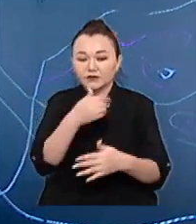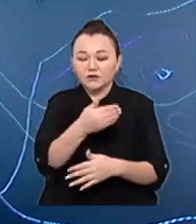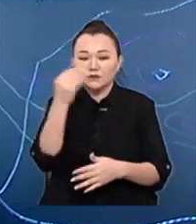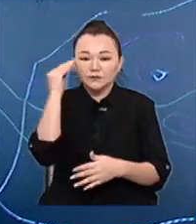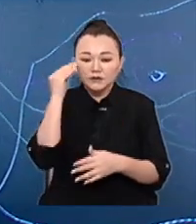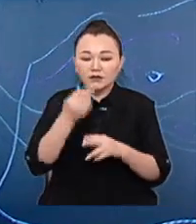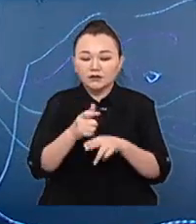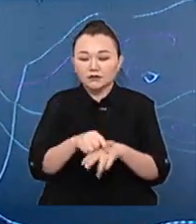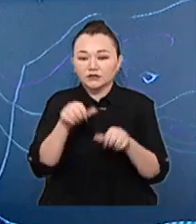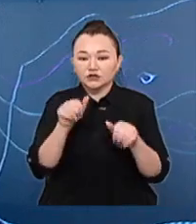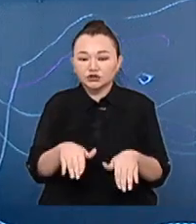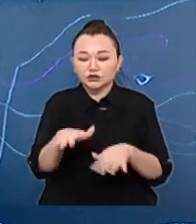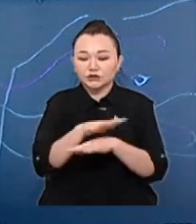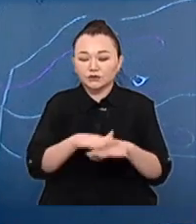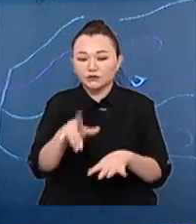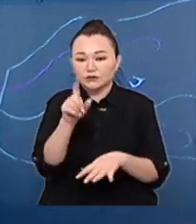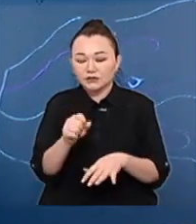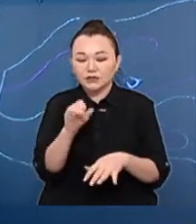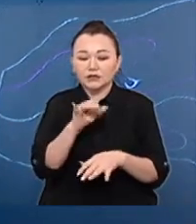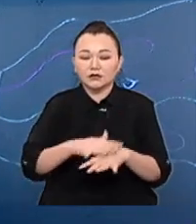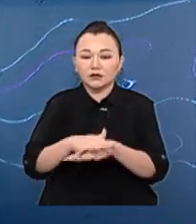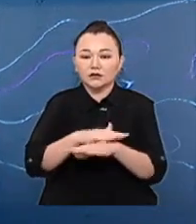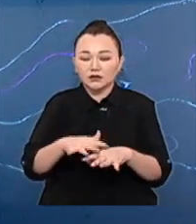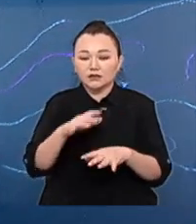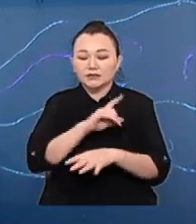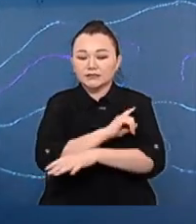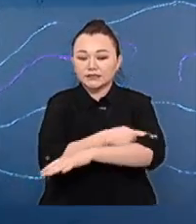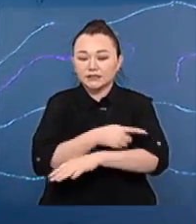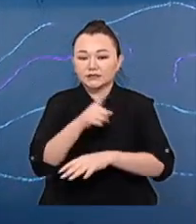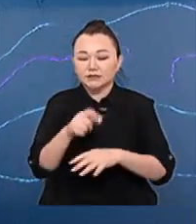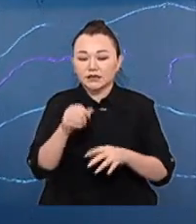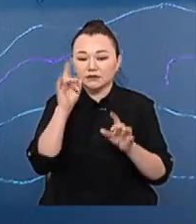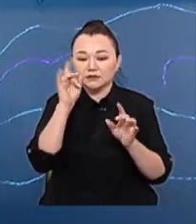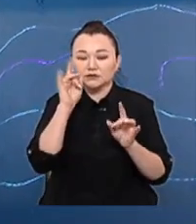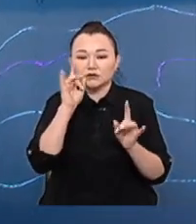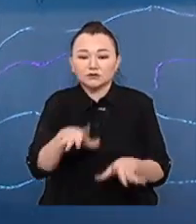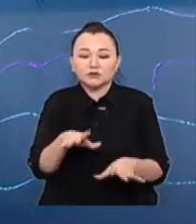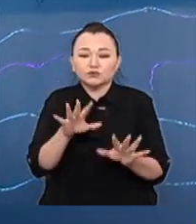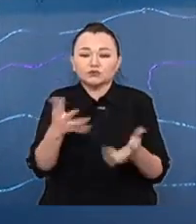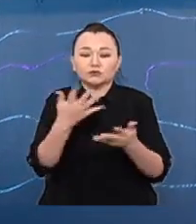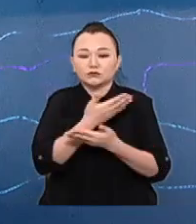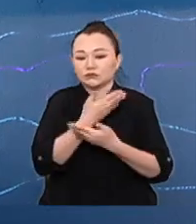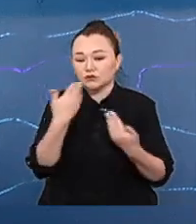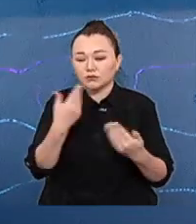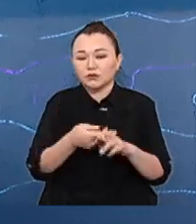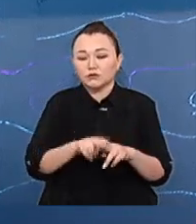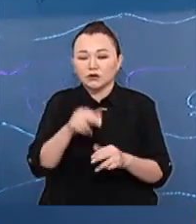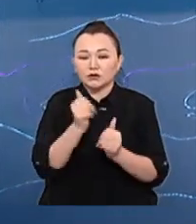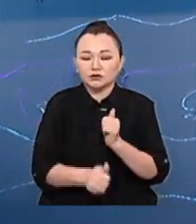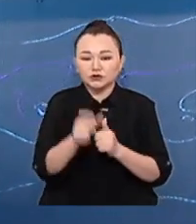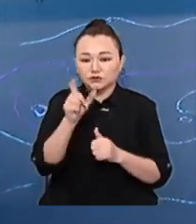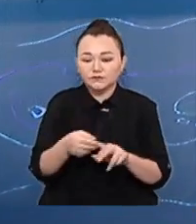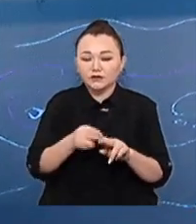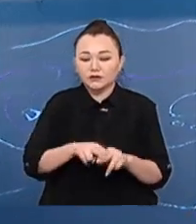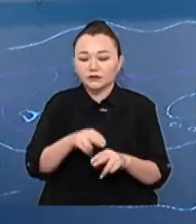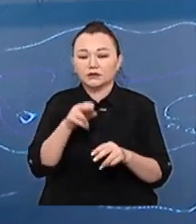пікірінше аталған шешім қоғам үшін де, елдегі саяси күштер үшін де күтпеген жағдай емес. Сондықтан еліміздің әрбір азаматы осы